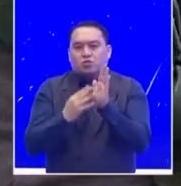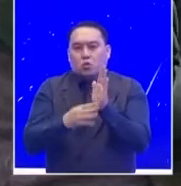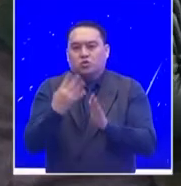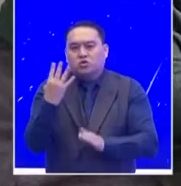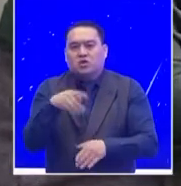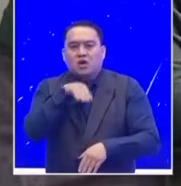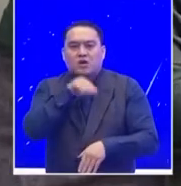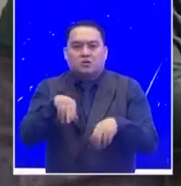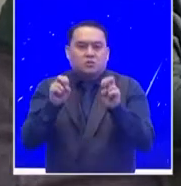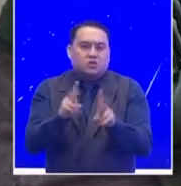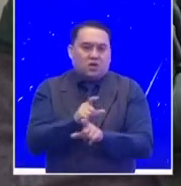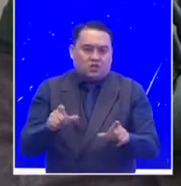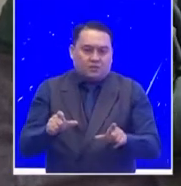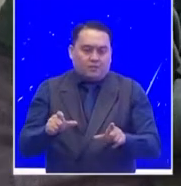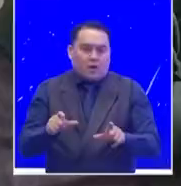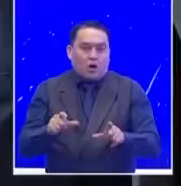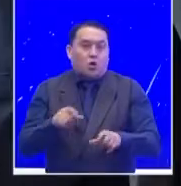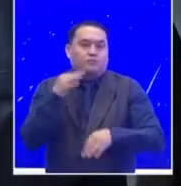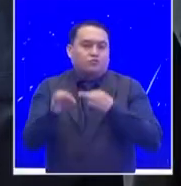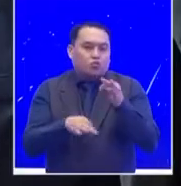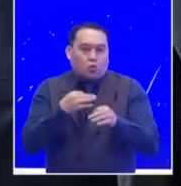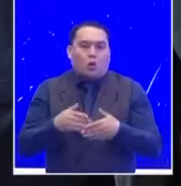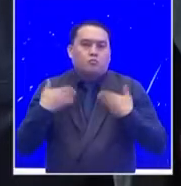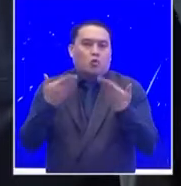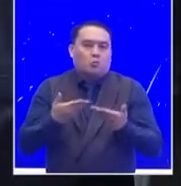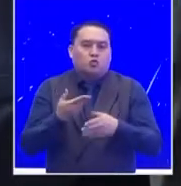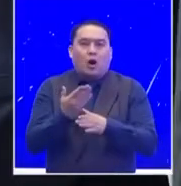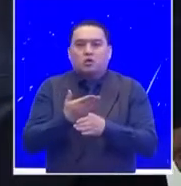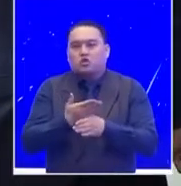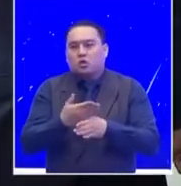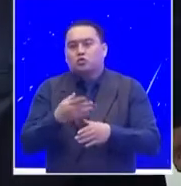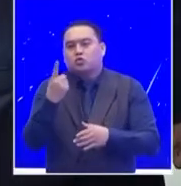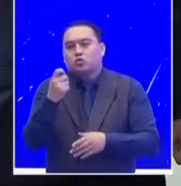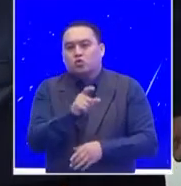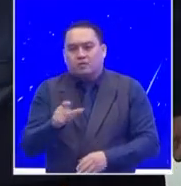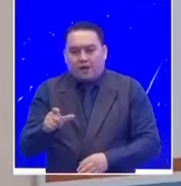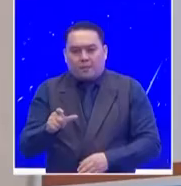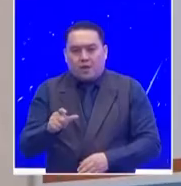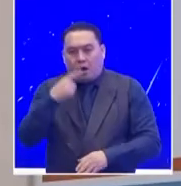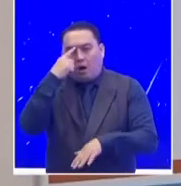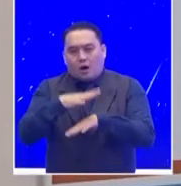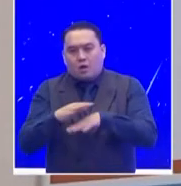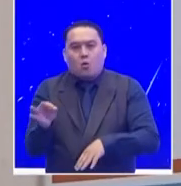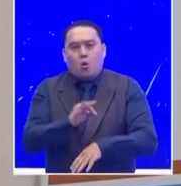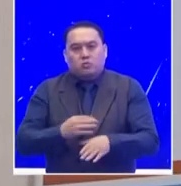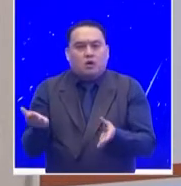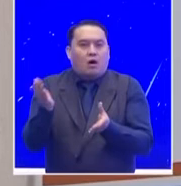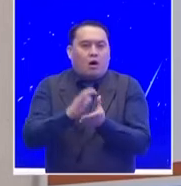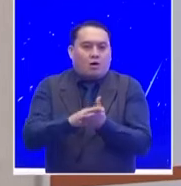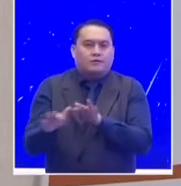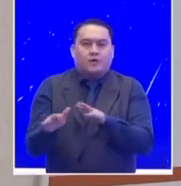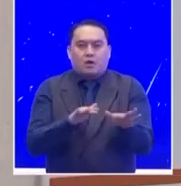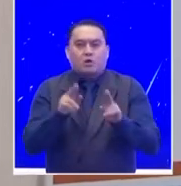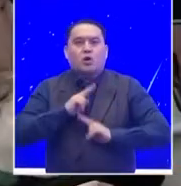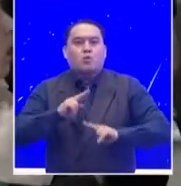94 квалифицированных специалиста. В сутки к ним за помощью обращаются более 100 граждан. Аким области ознакомился с